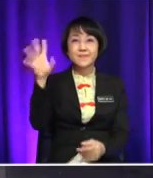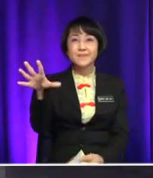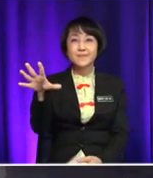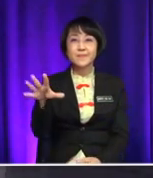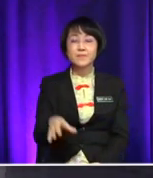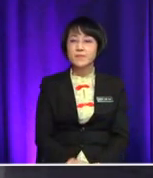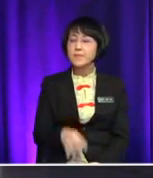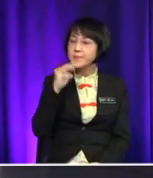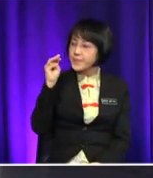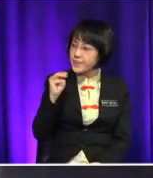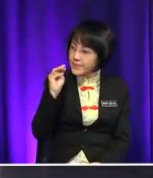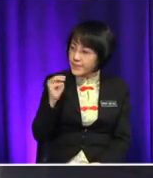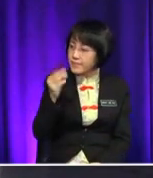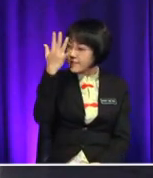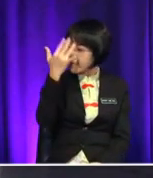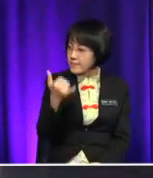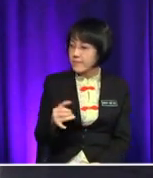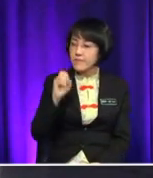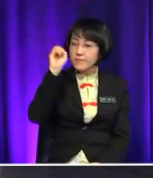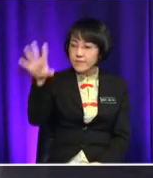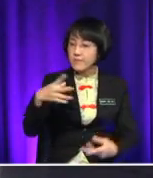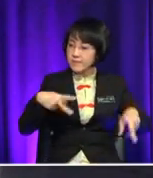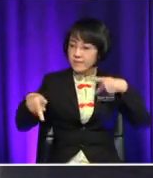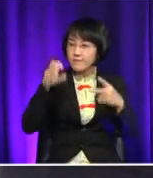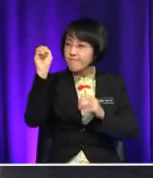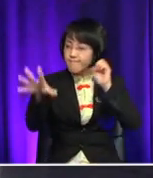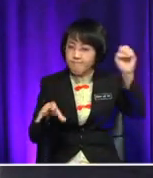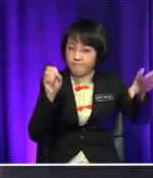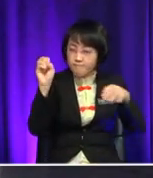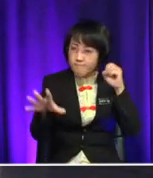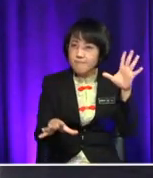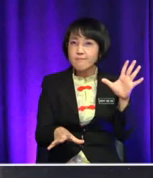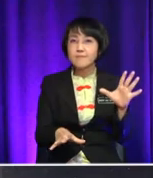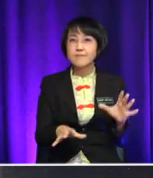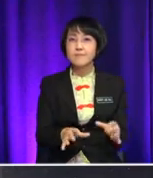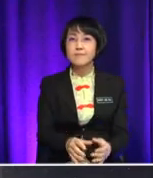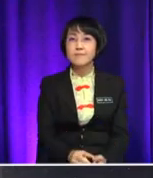Mira Kenapa buang plastik ini di merapi-rata tempat